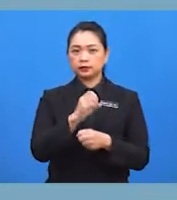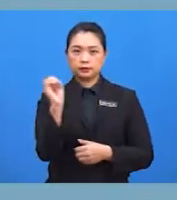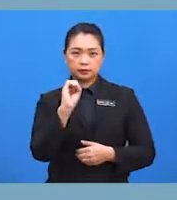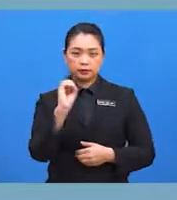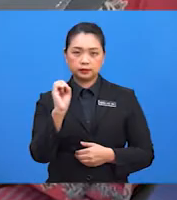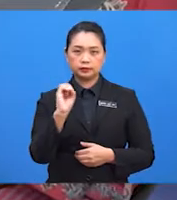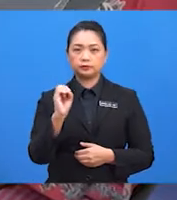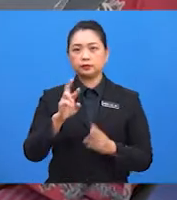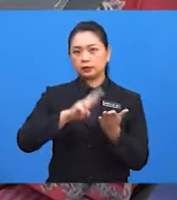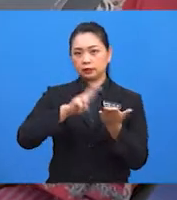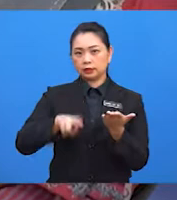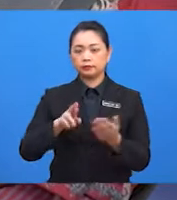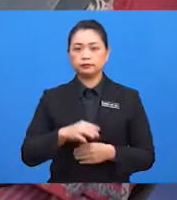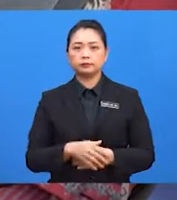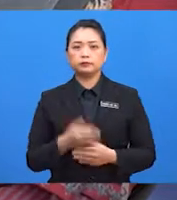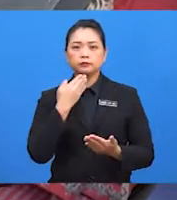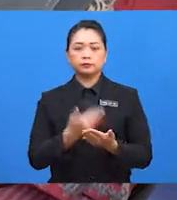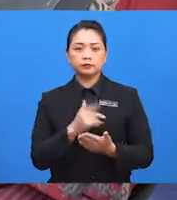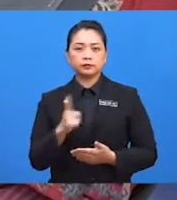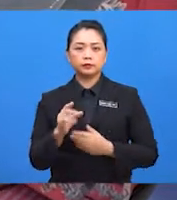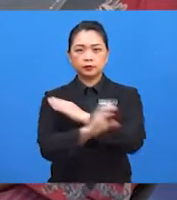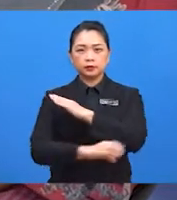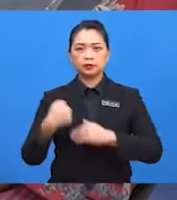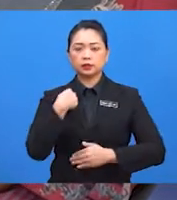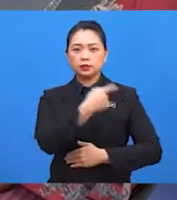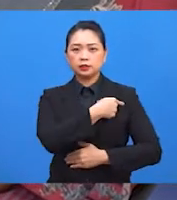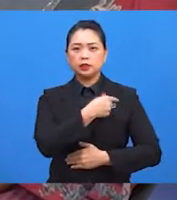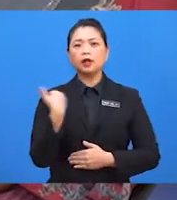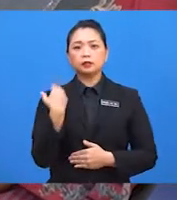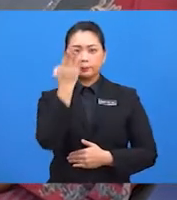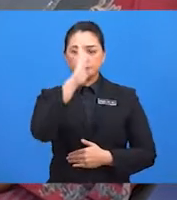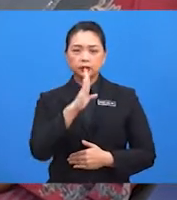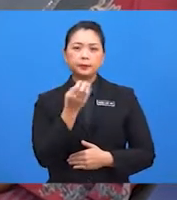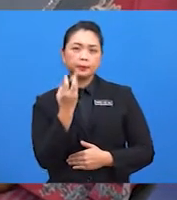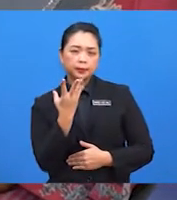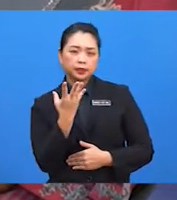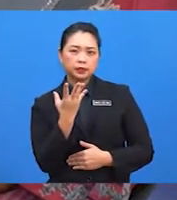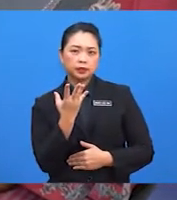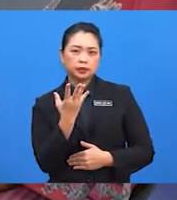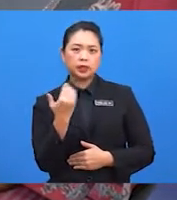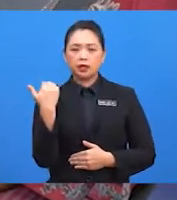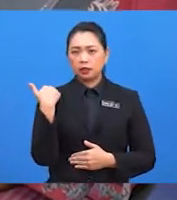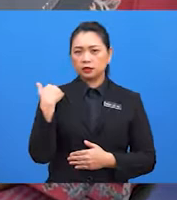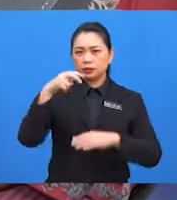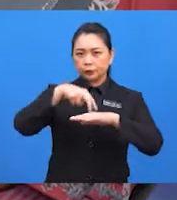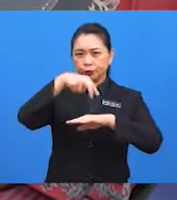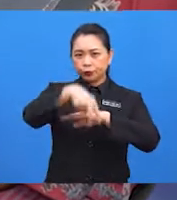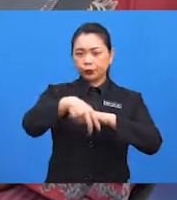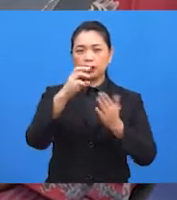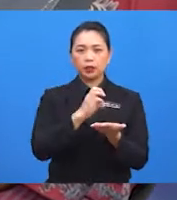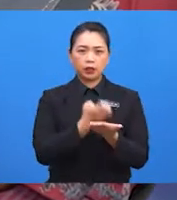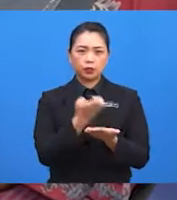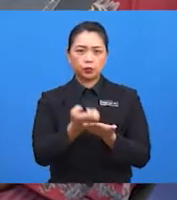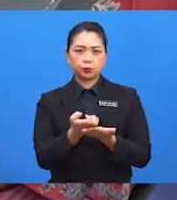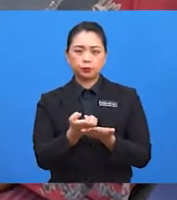rendah. Baiklah, negara kita pernah beberapa kali mengalami kemelesetan ekonomi. Kalau tak salah saya,